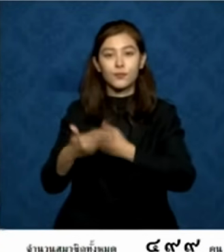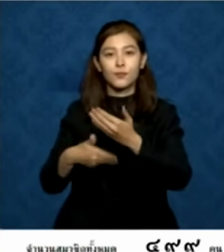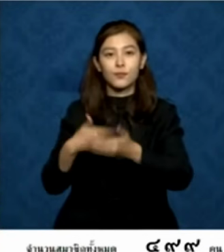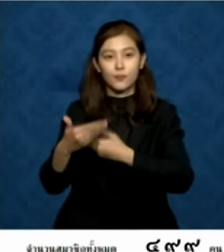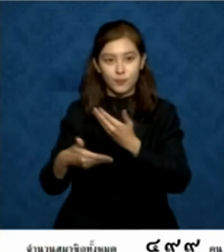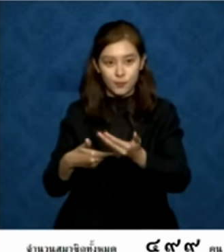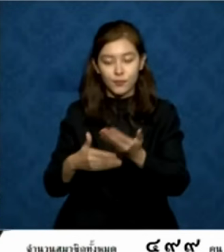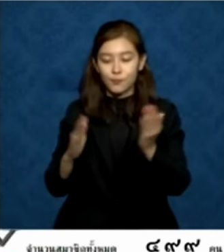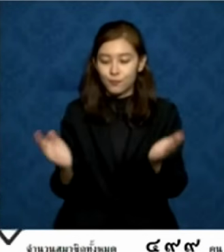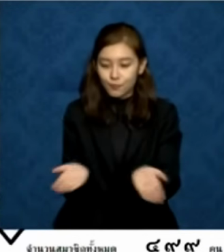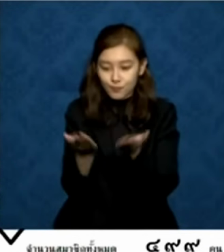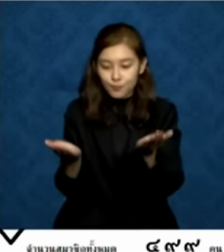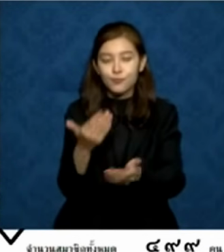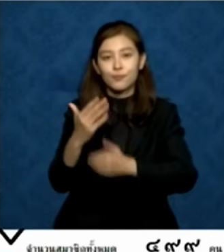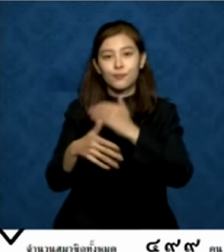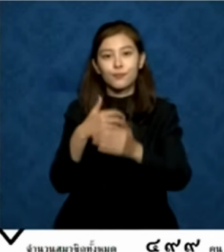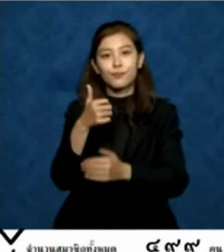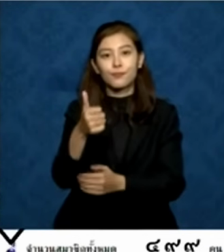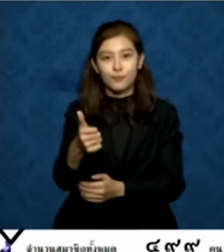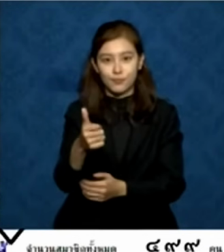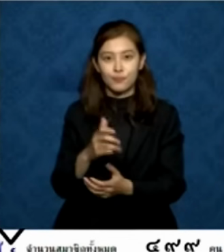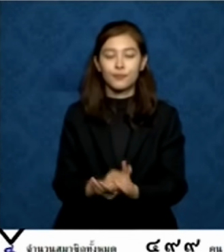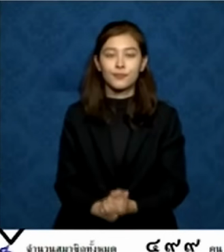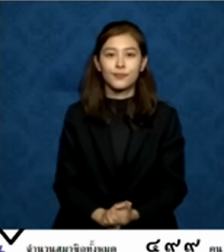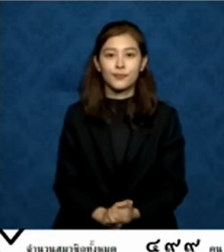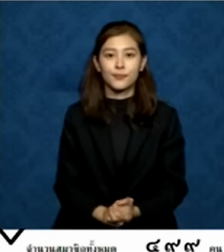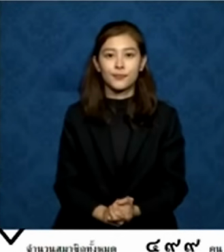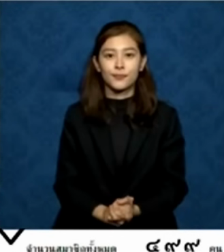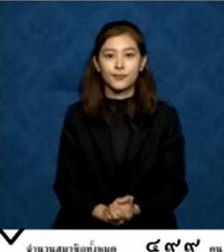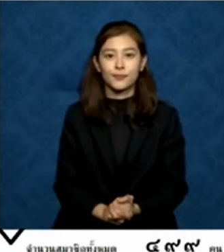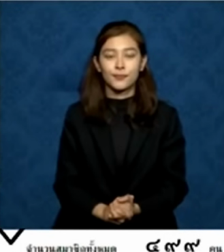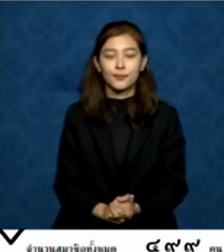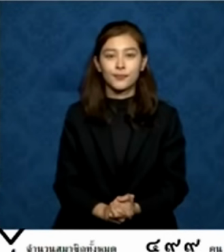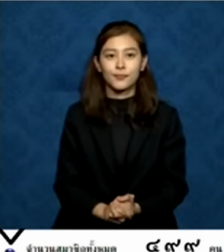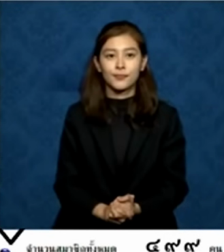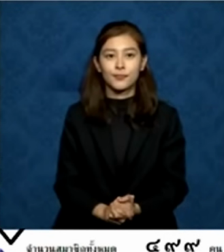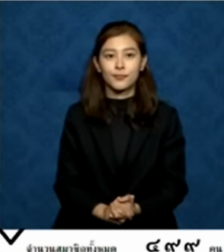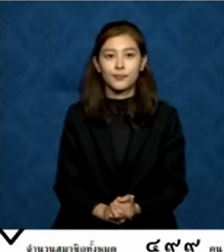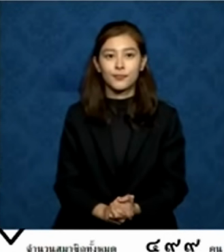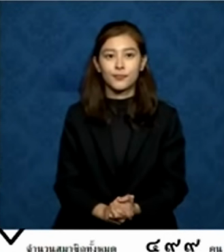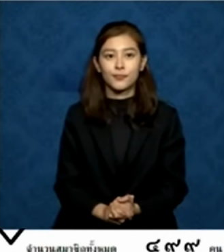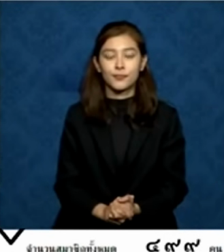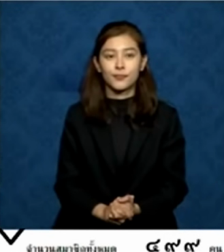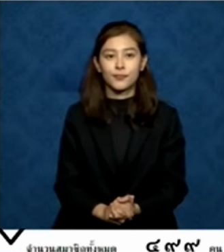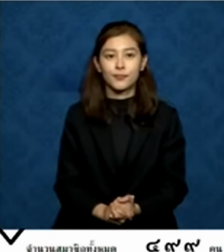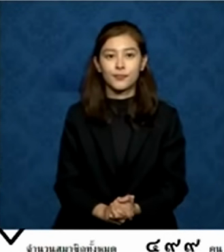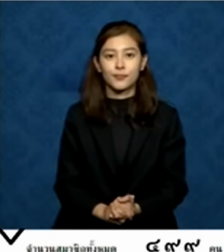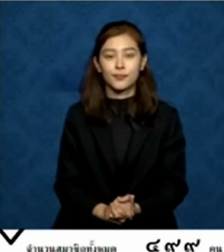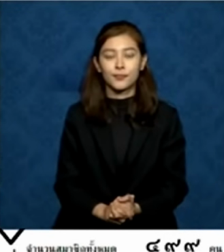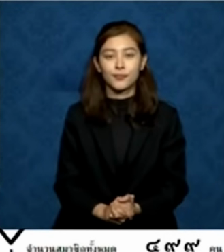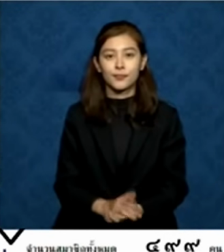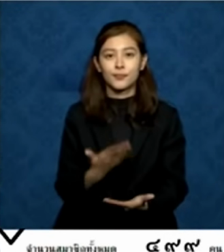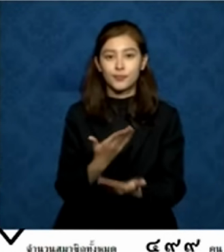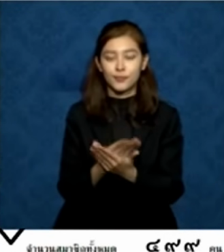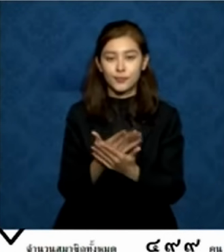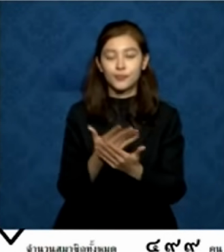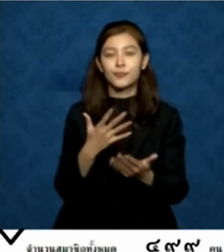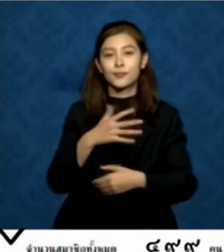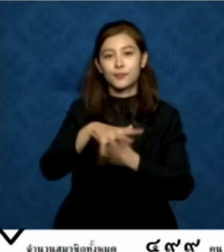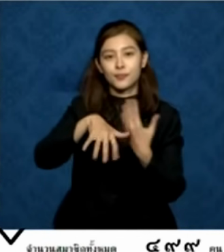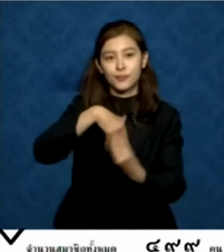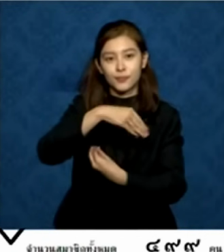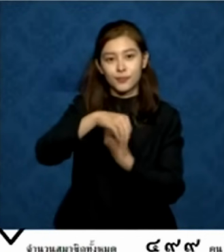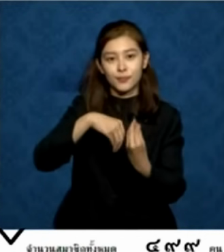างรวมทั้งส่งเสริมการพัฒนากลไกและโครงสร้างดูดซับมูลค่าทางเศรษฐกิจและการกระจายรายได้กลับ